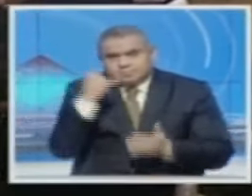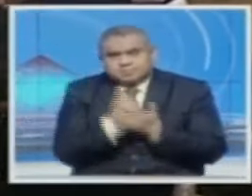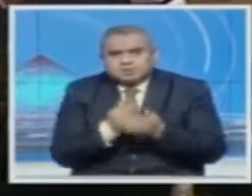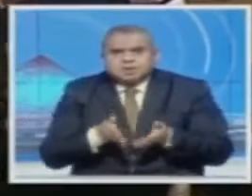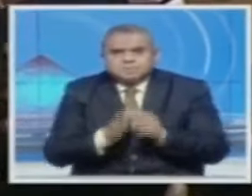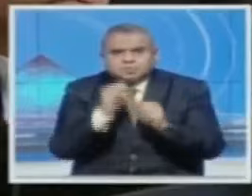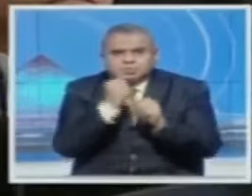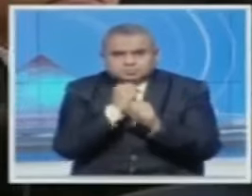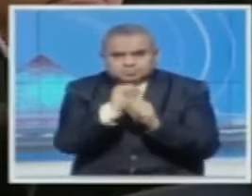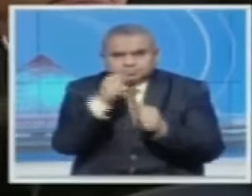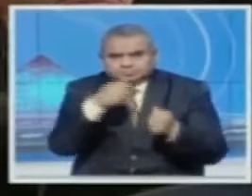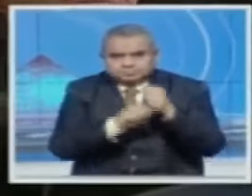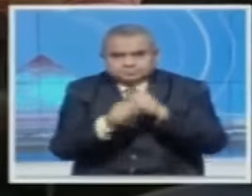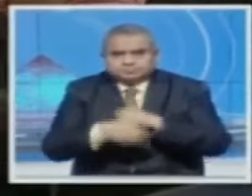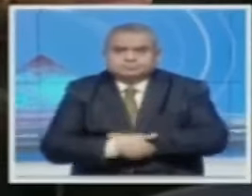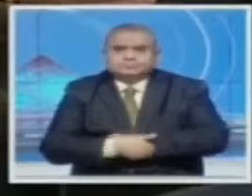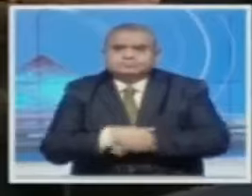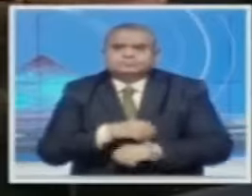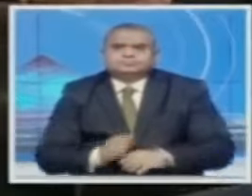لها.